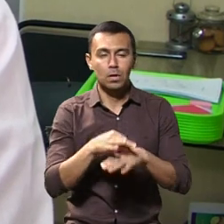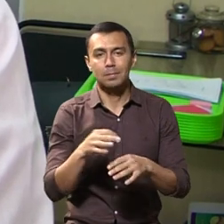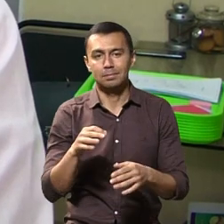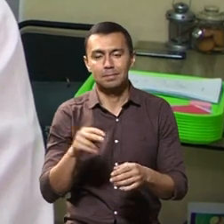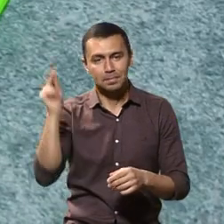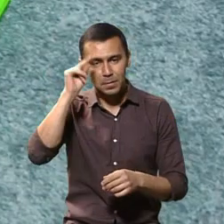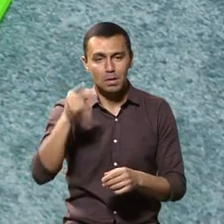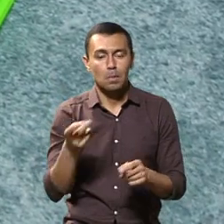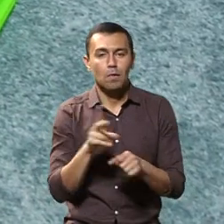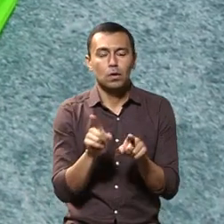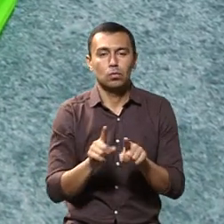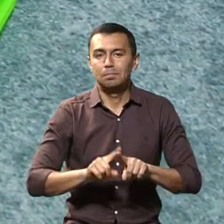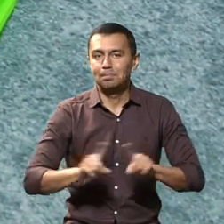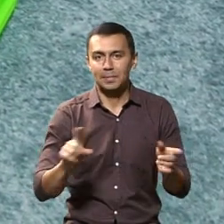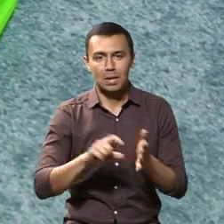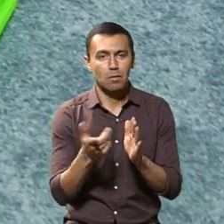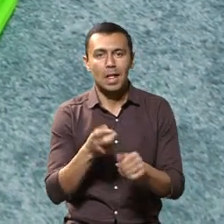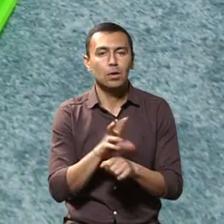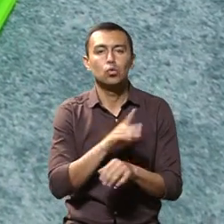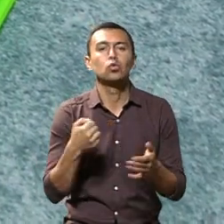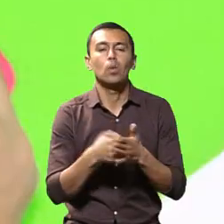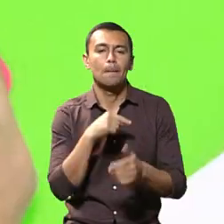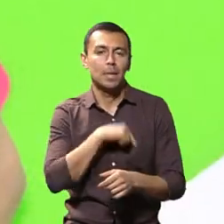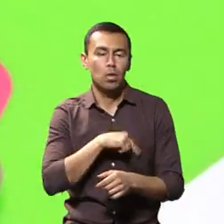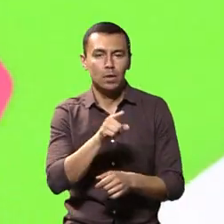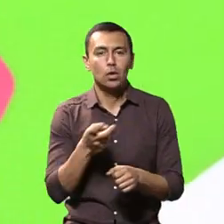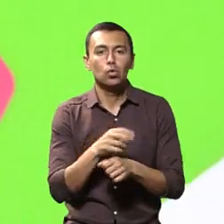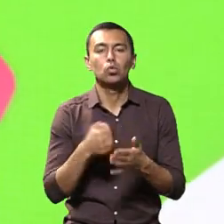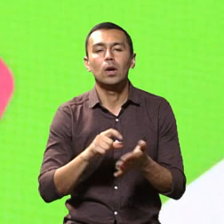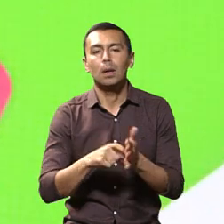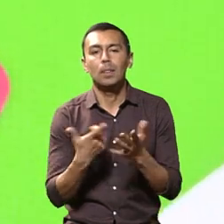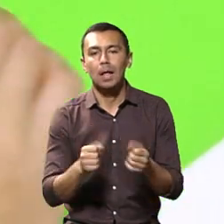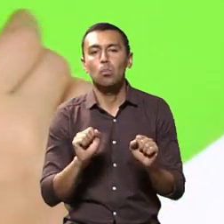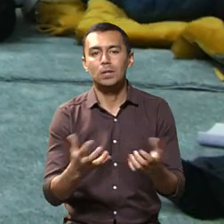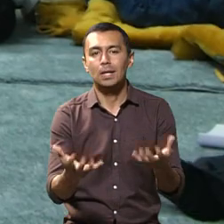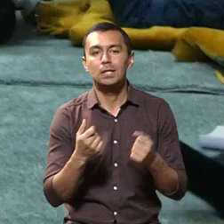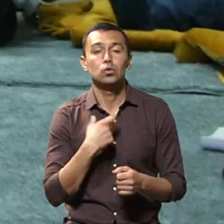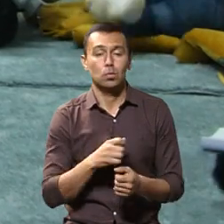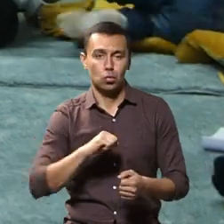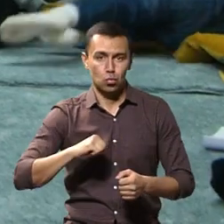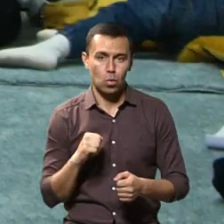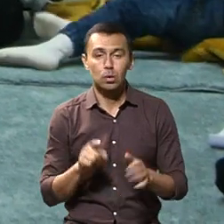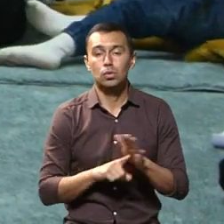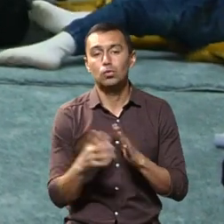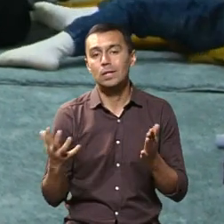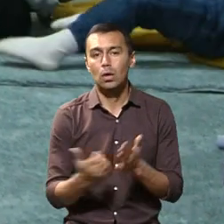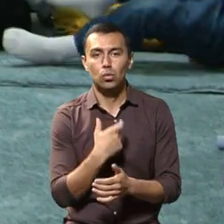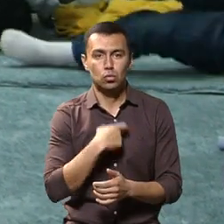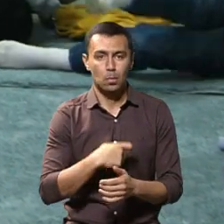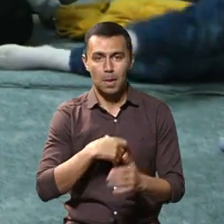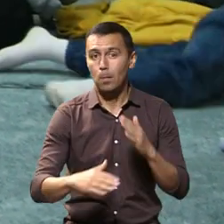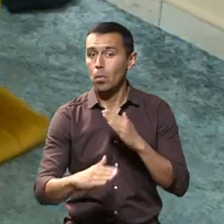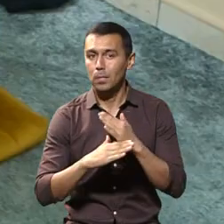таку чарівну кімнату, вони не йдуть до психолога, вони йдуть у кімнату, де можна знайти собі друга. Бо спочатку знаходять собі